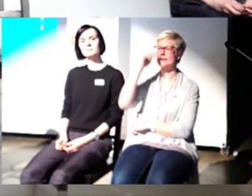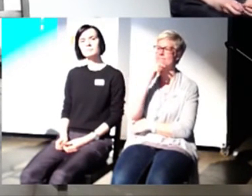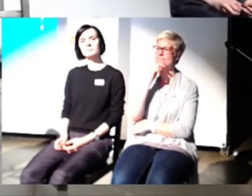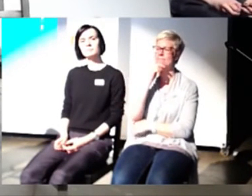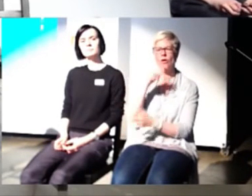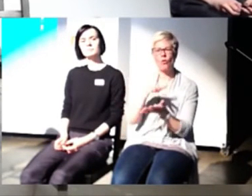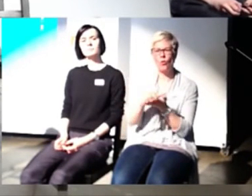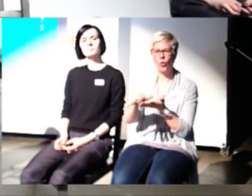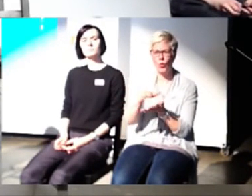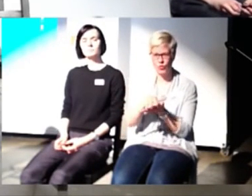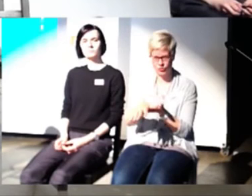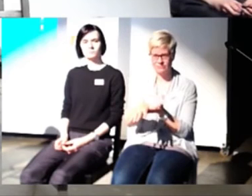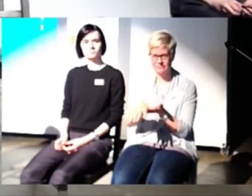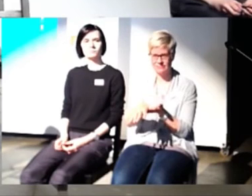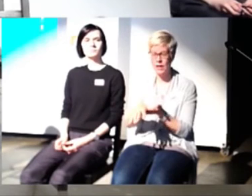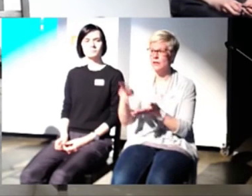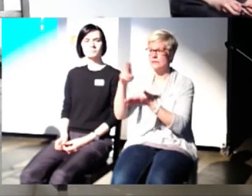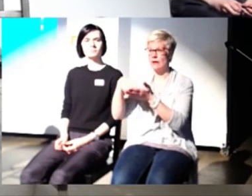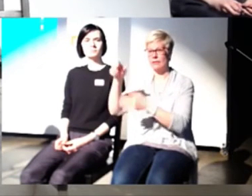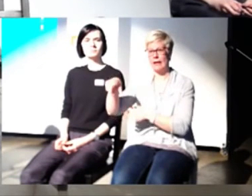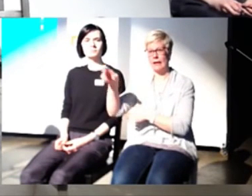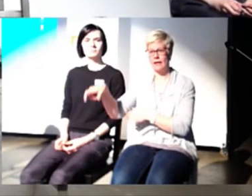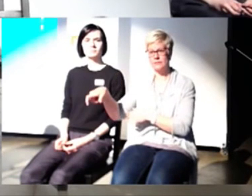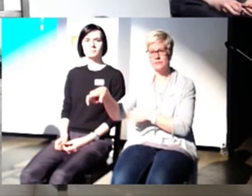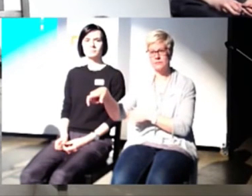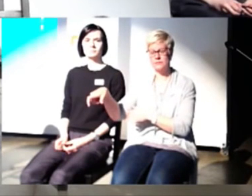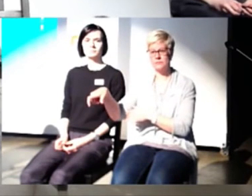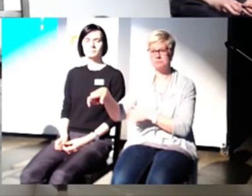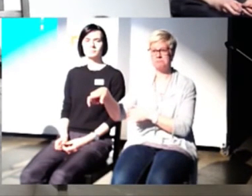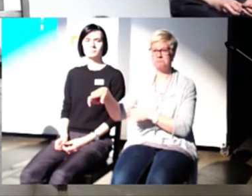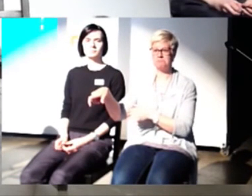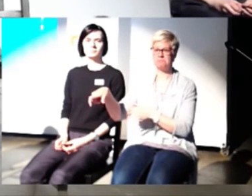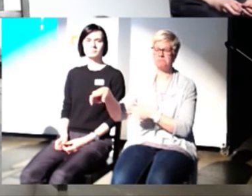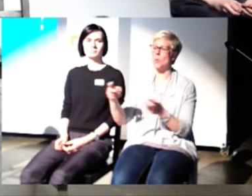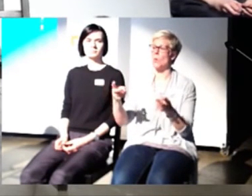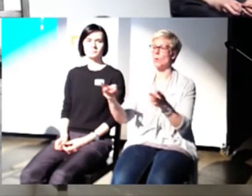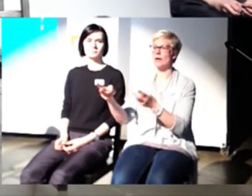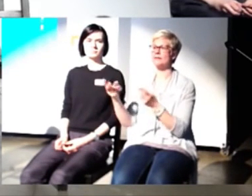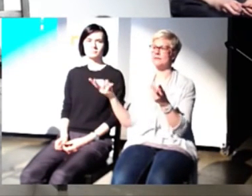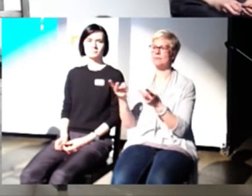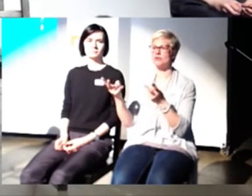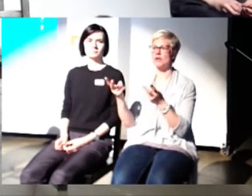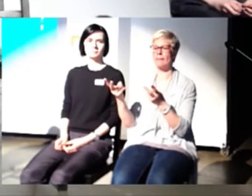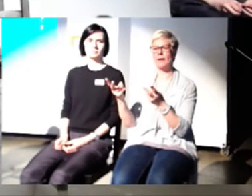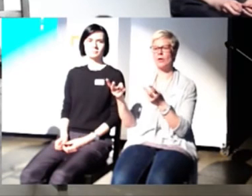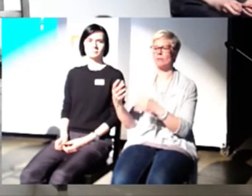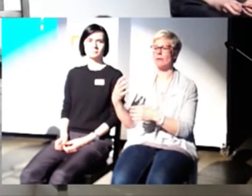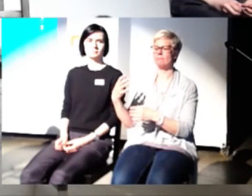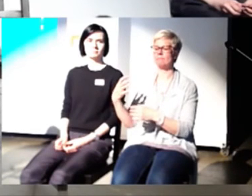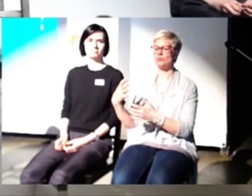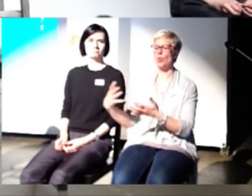kuulut. Taiteilijat ei varmaan yleensäkään ole niitä, joilla on kauhean äveriästä se